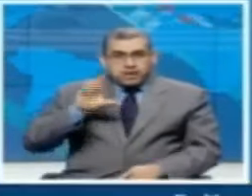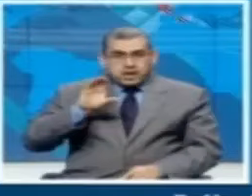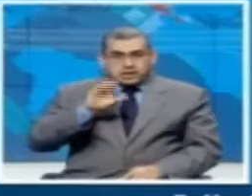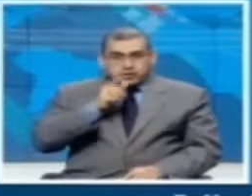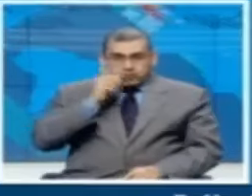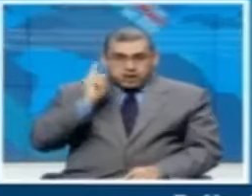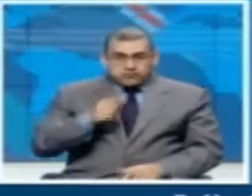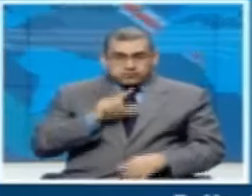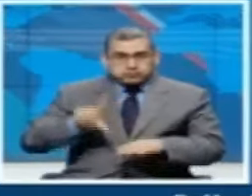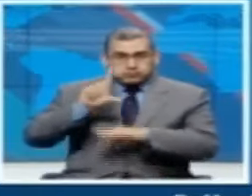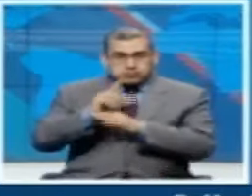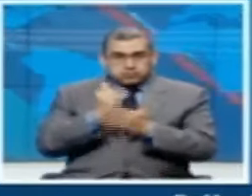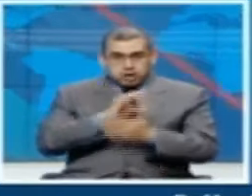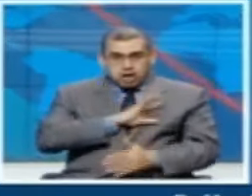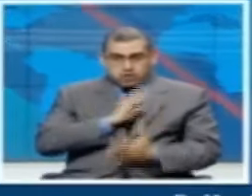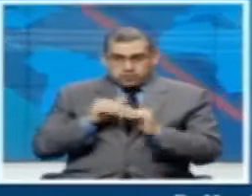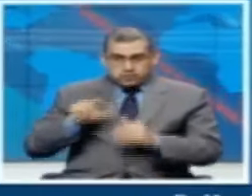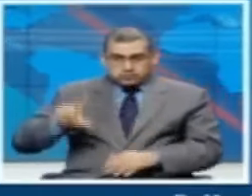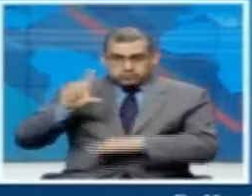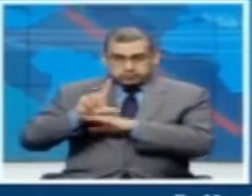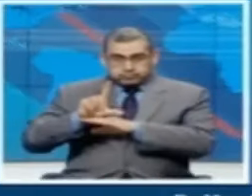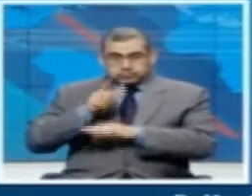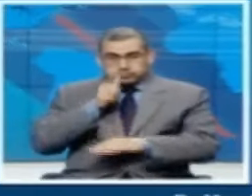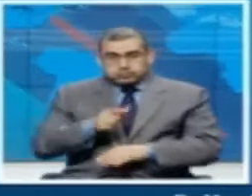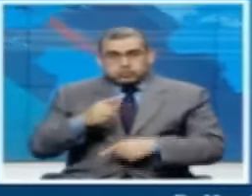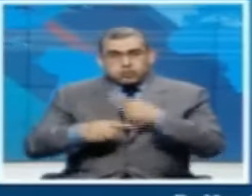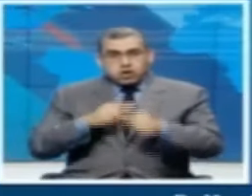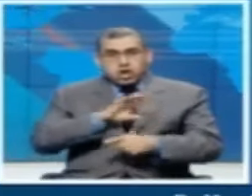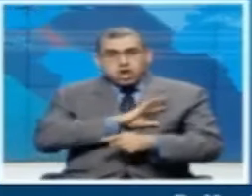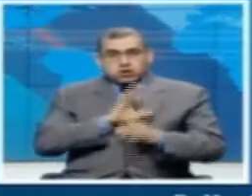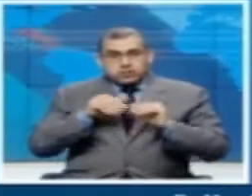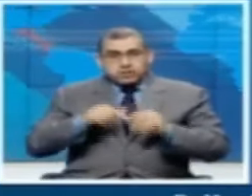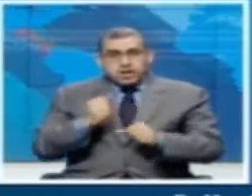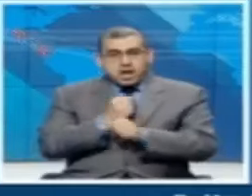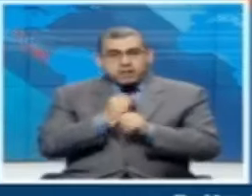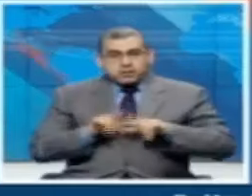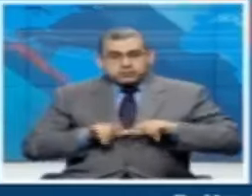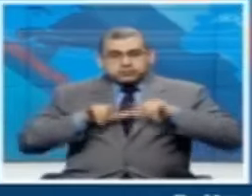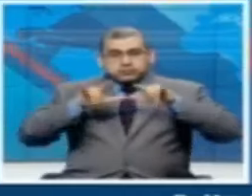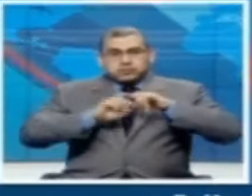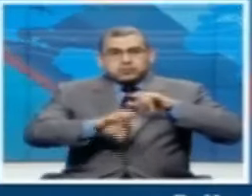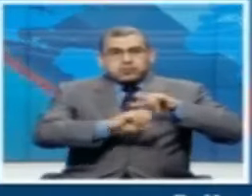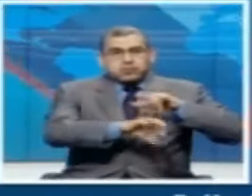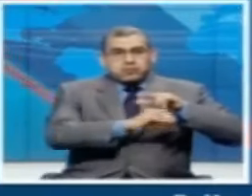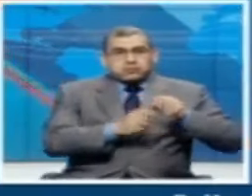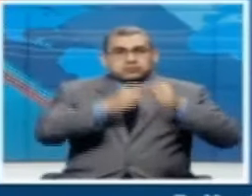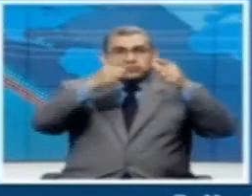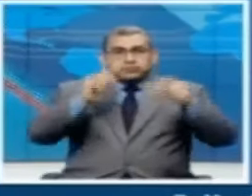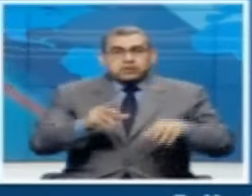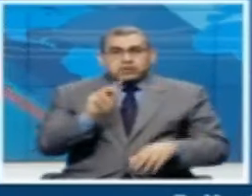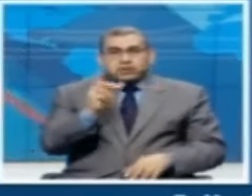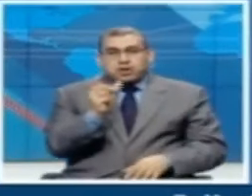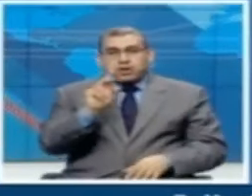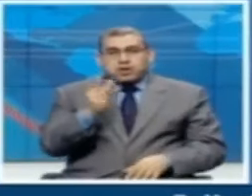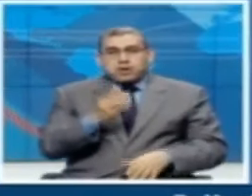الرئيس عبد الفتاح السيسي القائد الاعلى للقوات المسلحه وصلت القوات المسلحه عمليات الاسقاط الجوي لاط نان